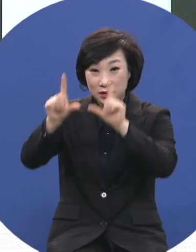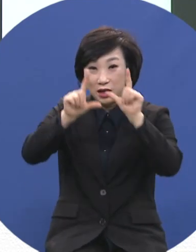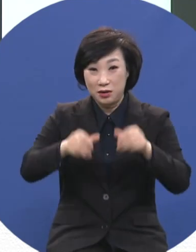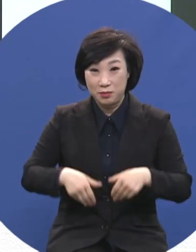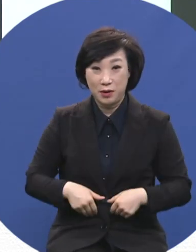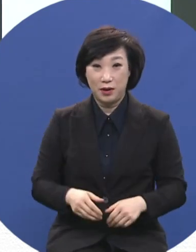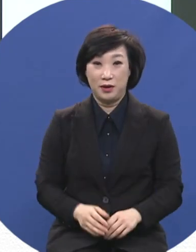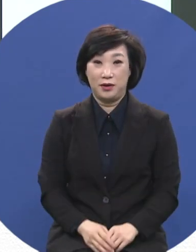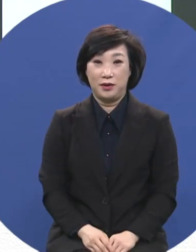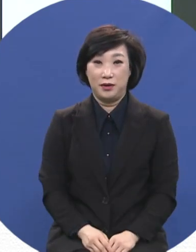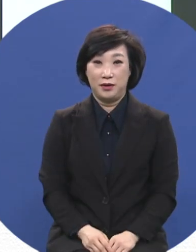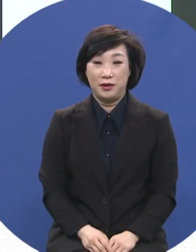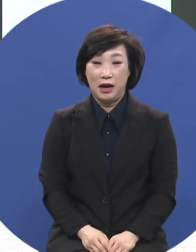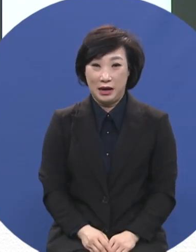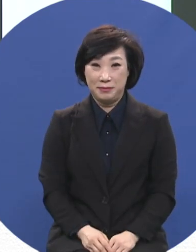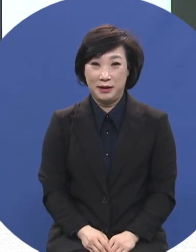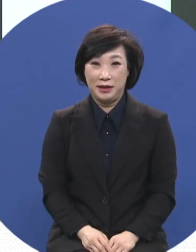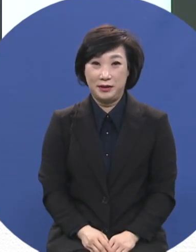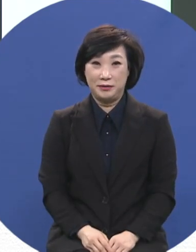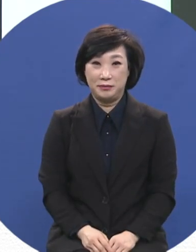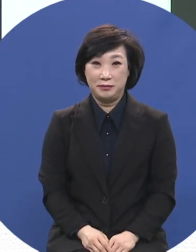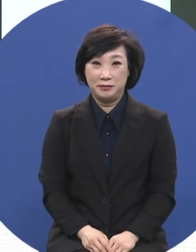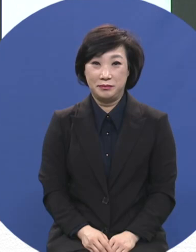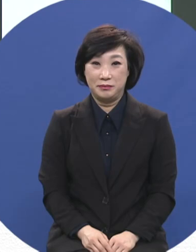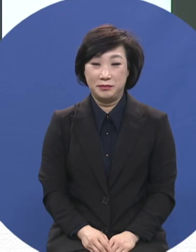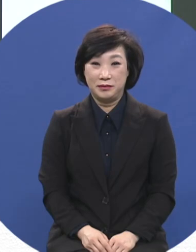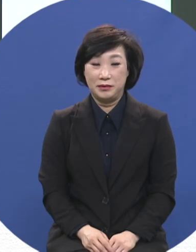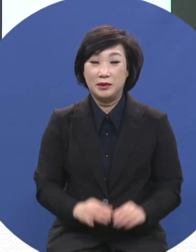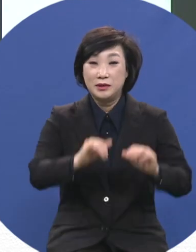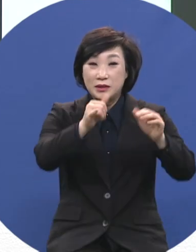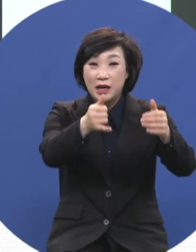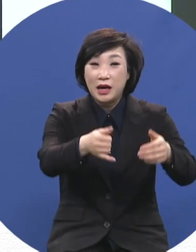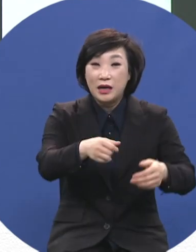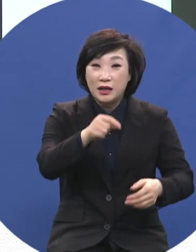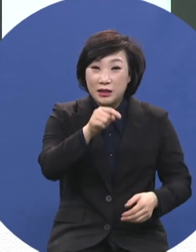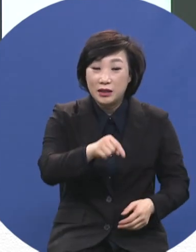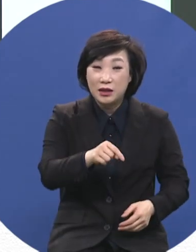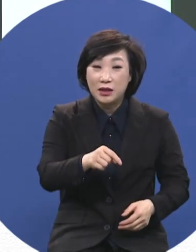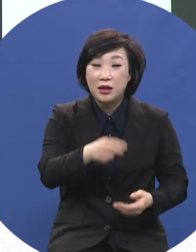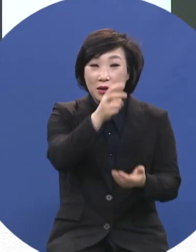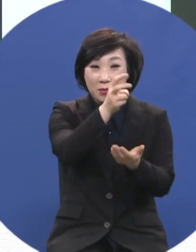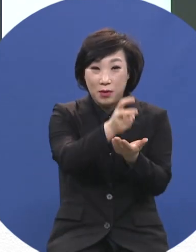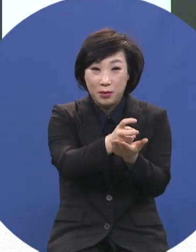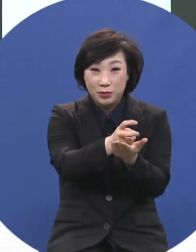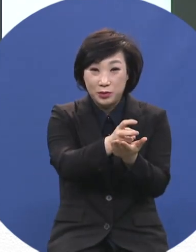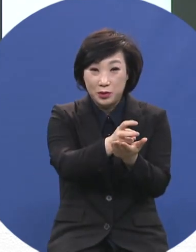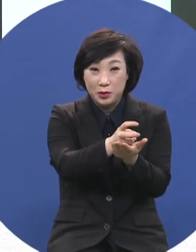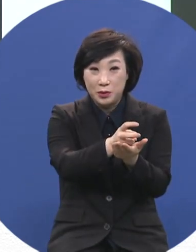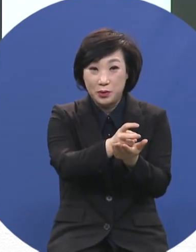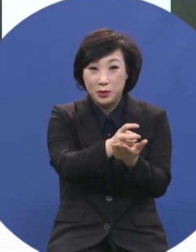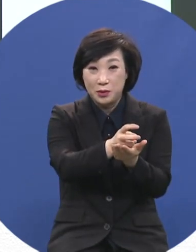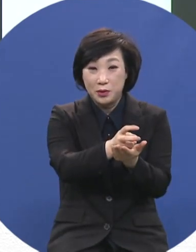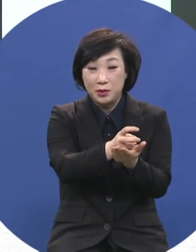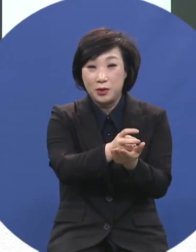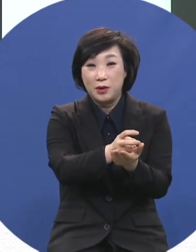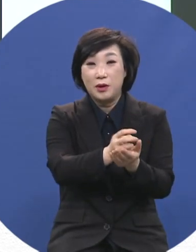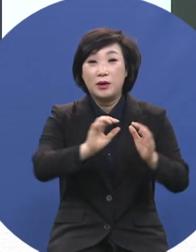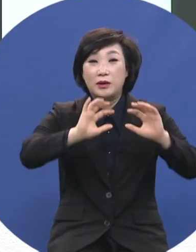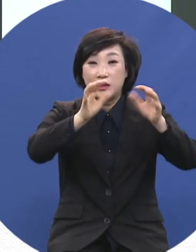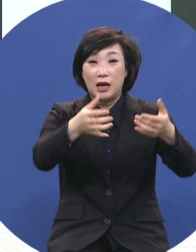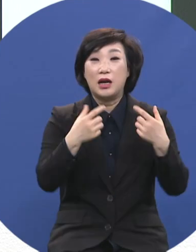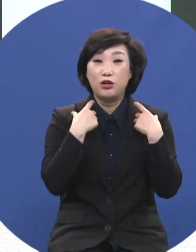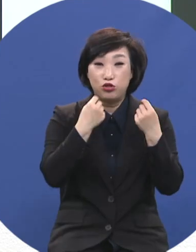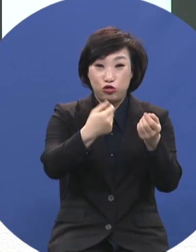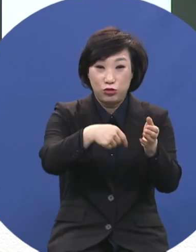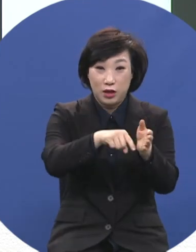말입니다. 살아라 이 말이야. 세상에 헌법도 나라를